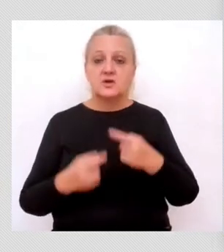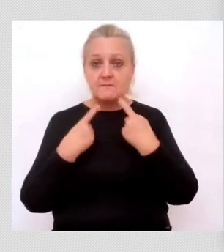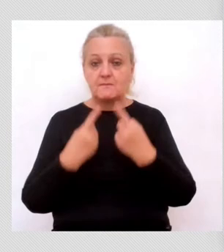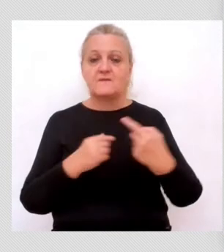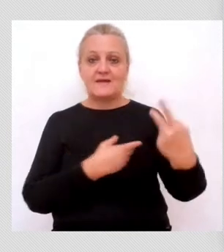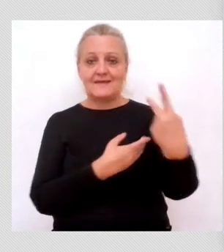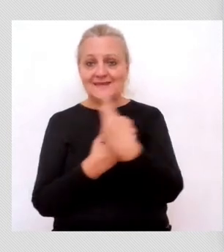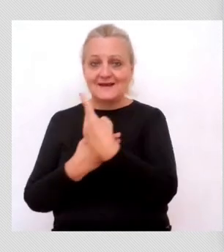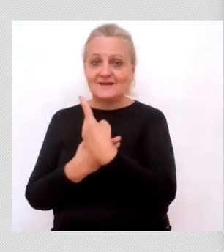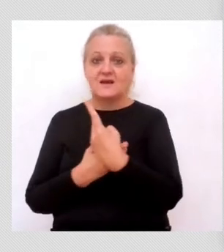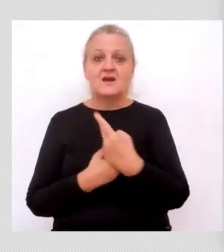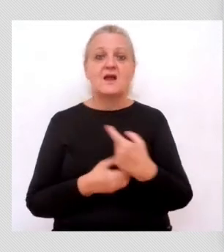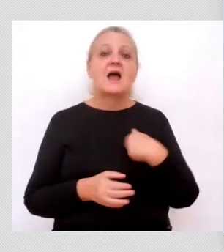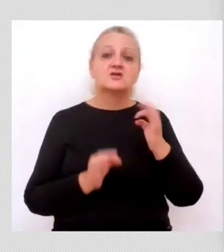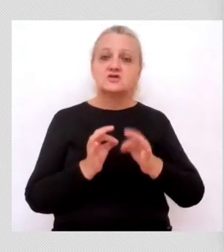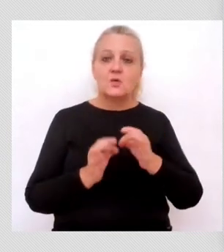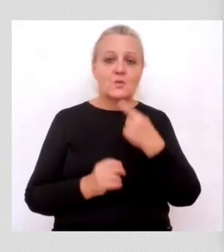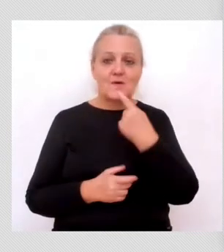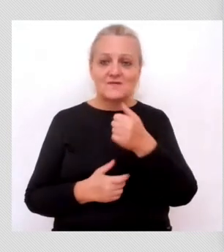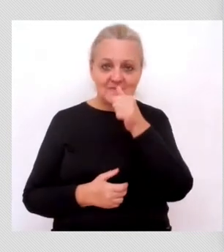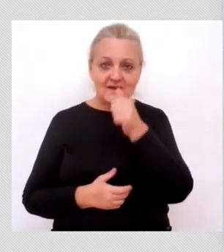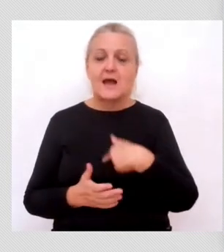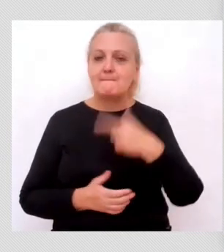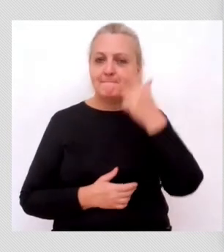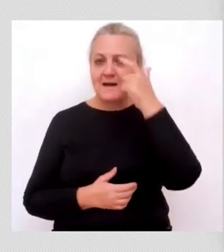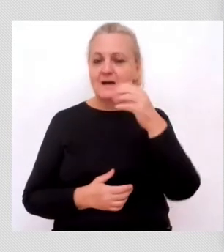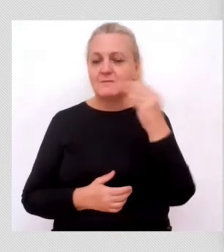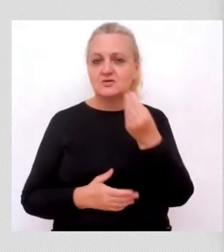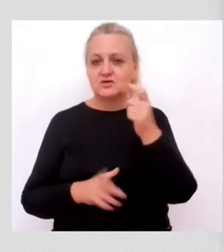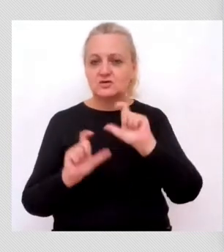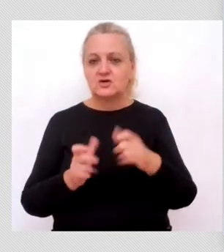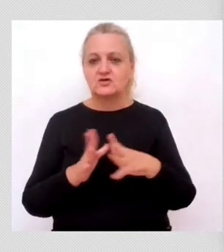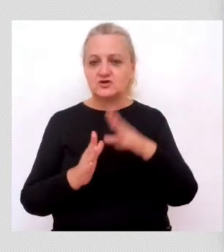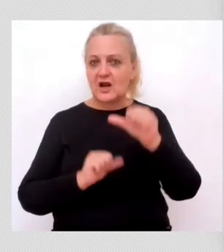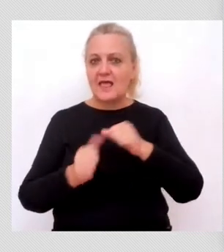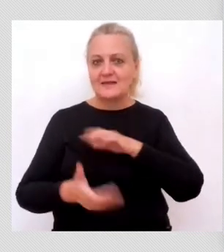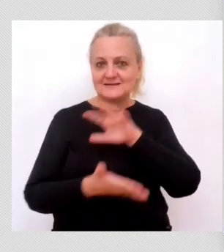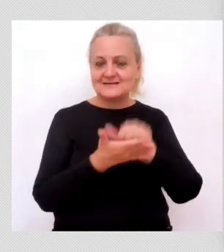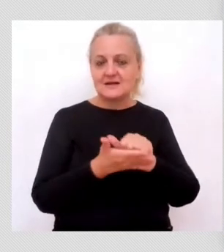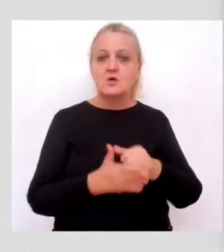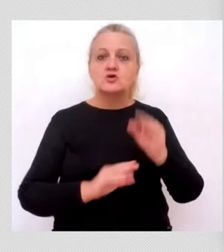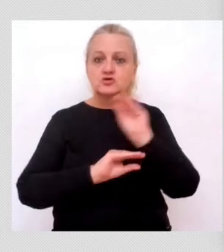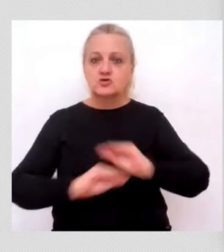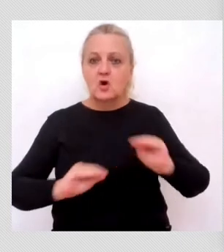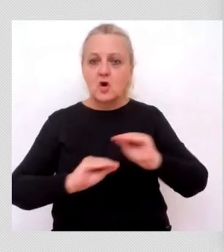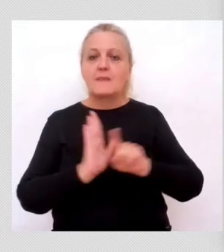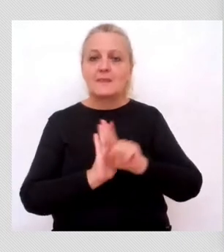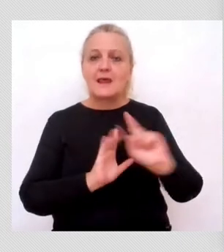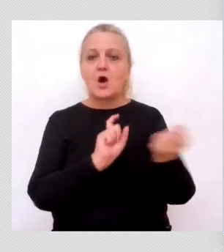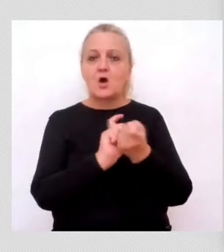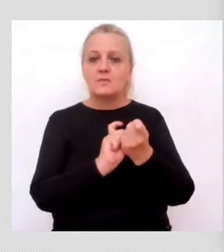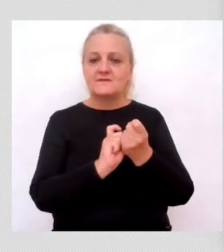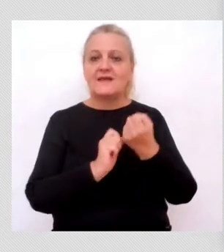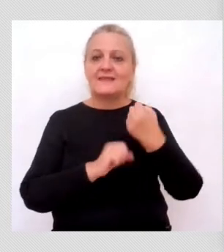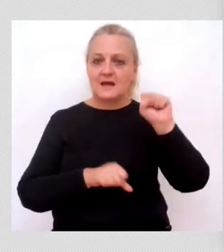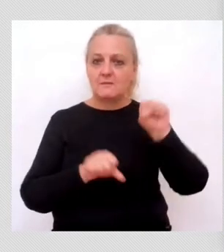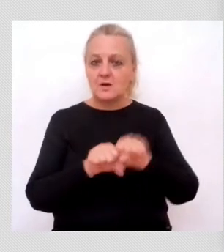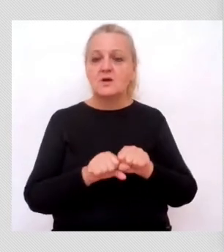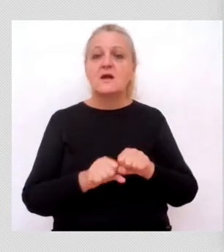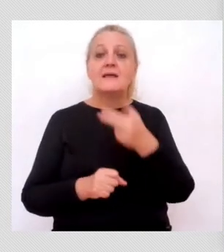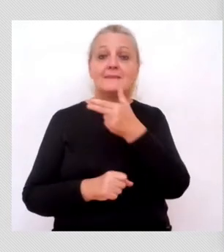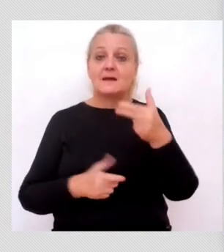nagrywane, więc ja nie powiem szczegółów, ale pamiętajmy o tym, ja przez 10 lat zajmowałem się szkoleniami dla opozycji demokratycznych z kwestii